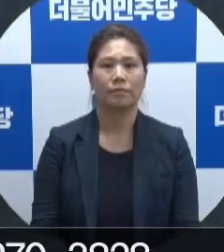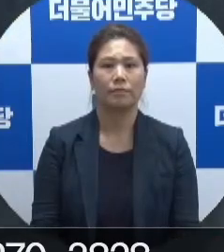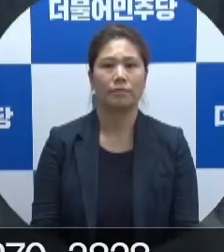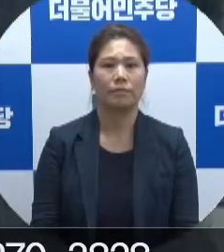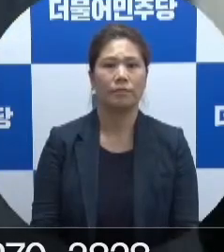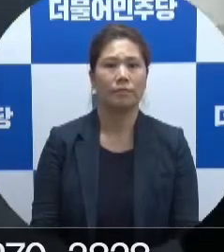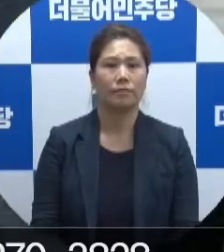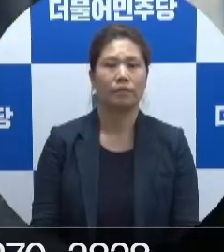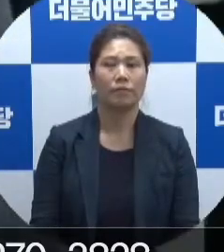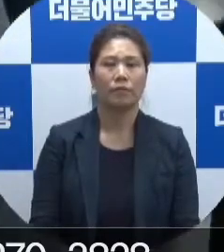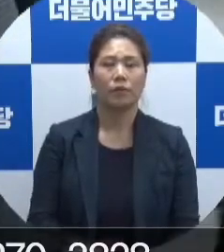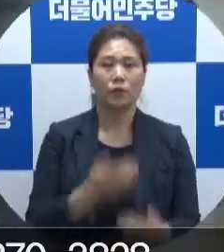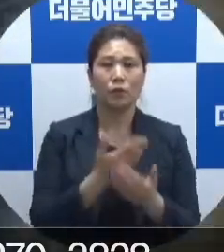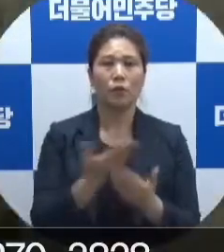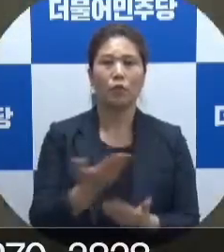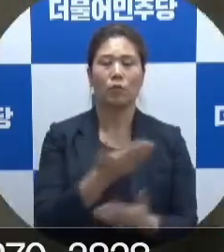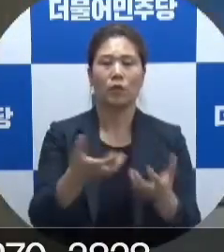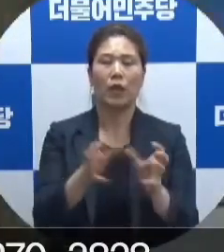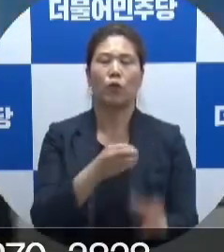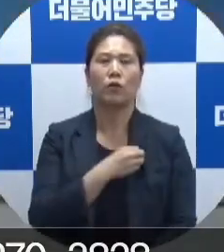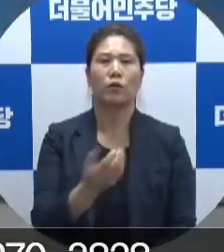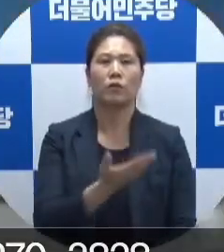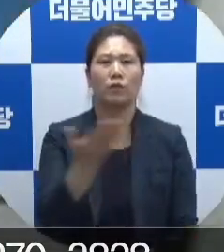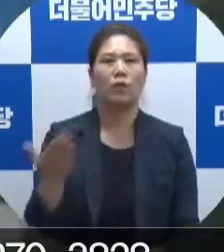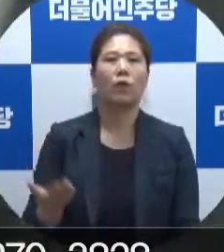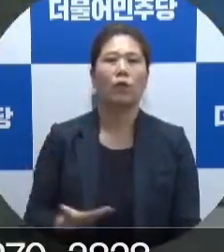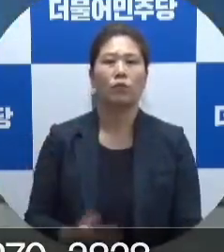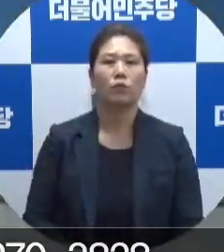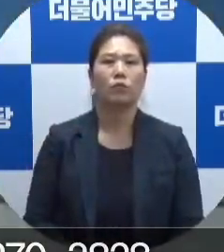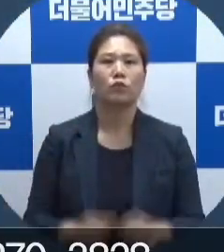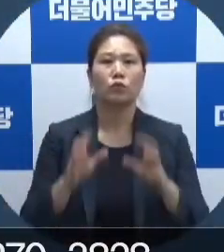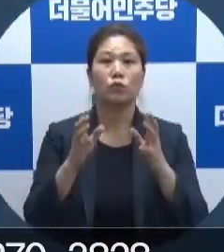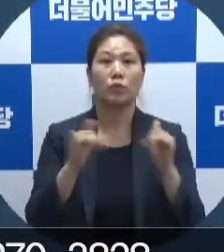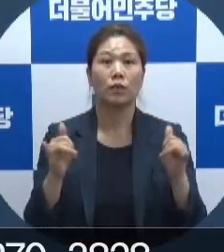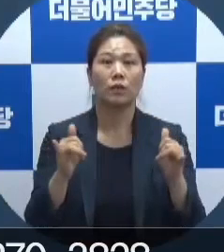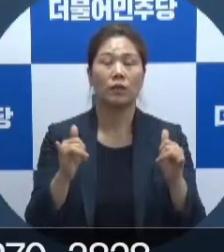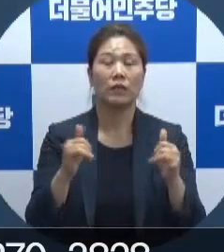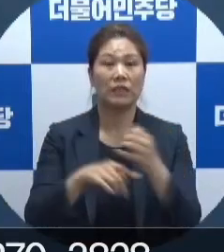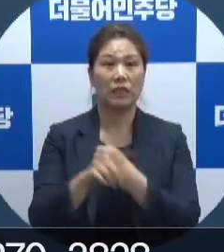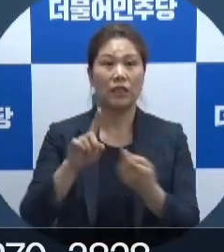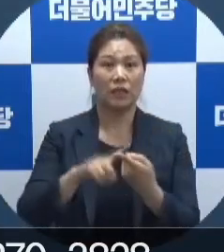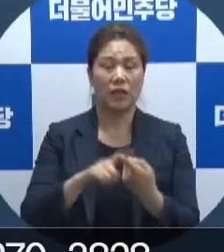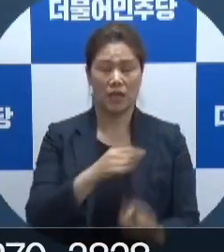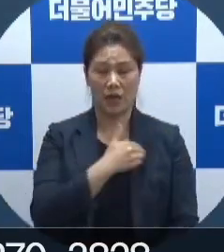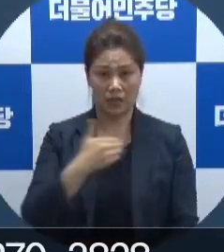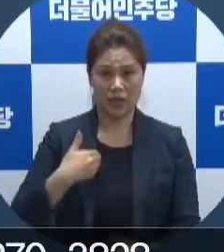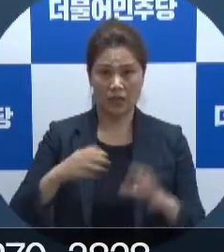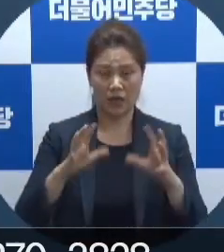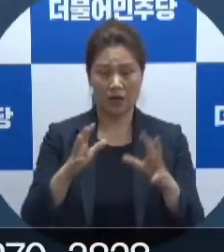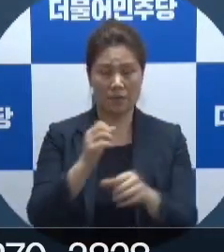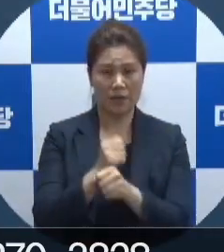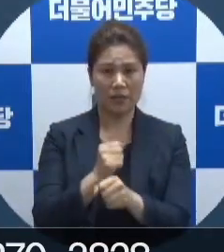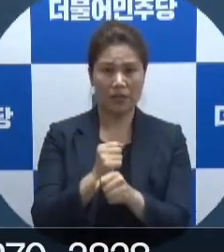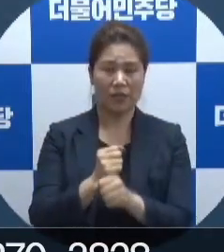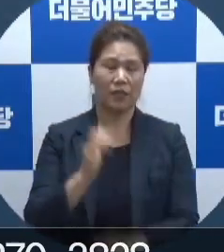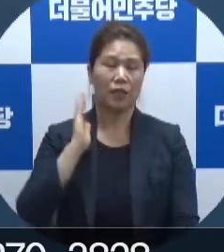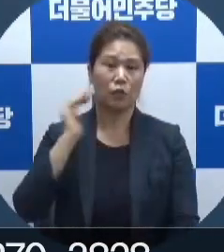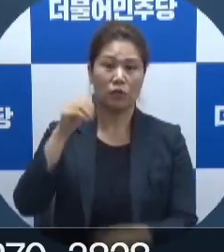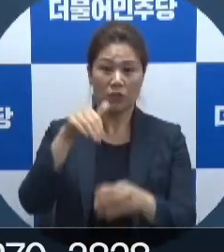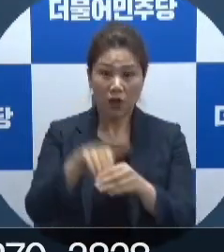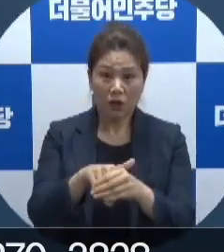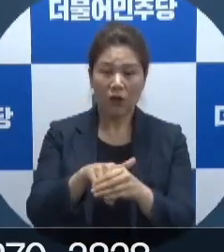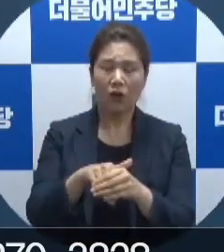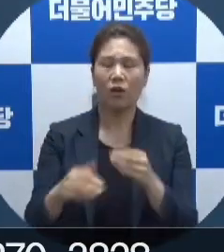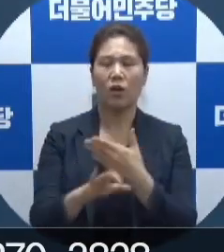네, 친애하는 국민 여러분 그리고 다원 동지 여러분, 국민의 뜻에 따라 당당한 나라를 만들어간 우리 당의 대통령 선거